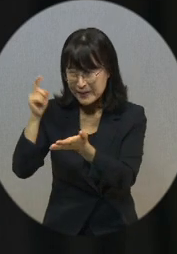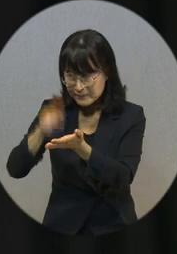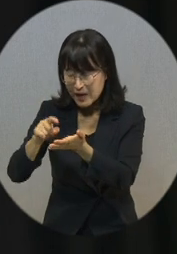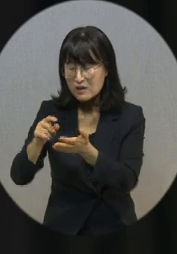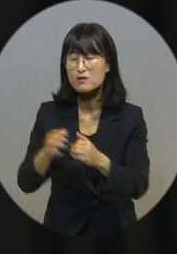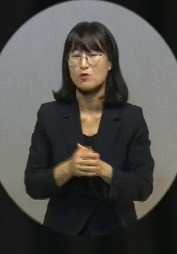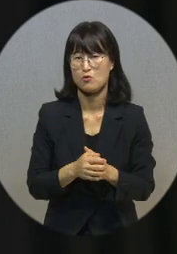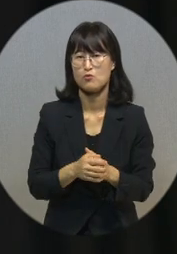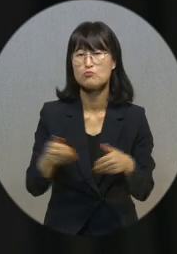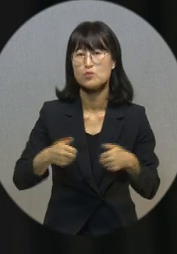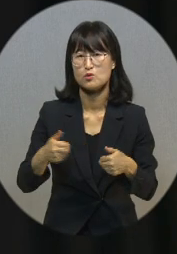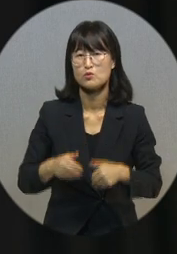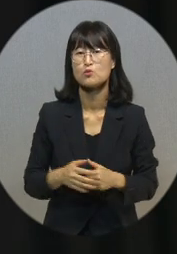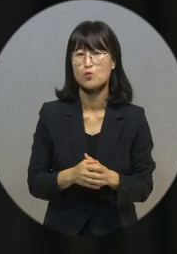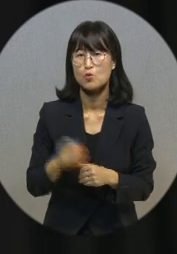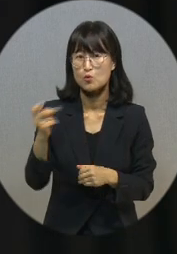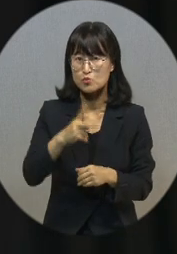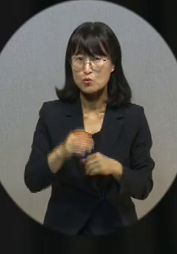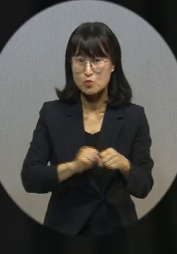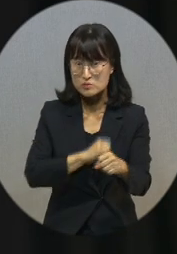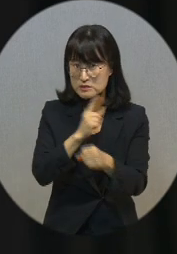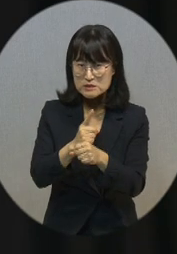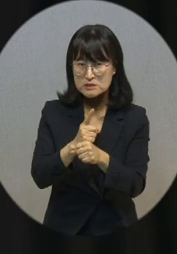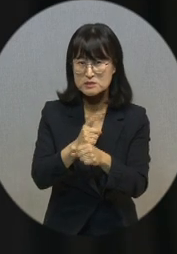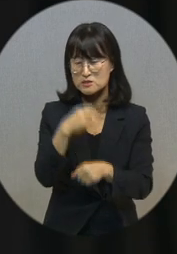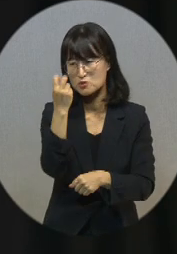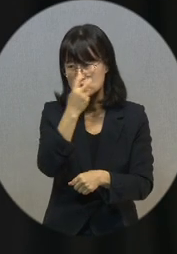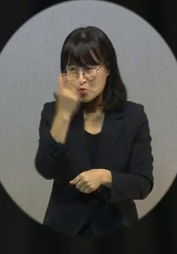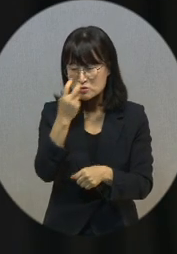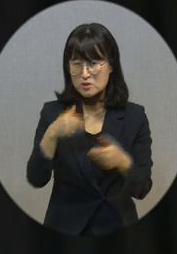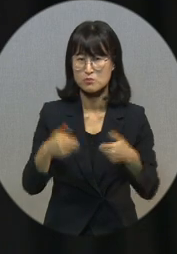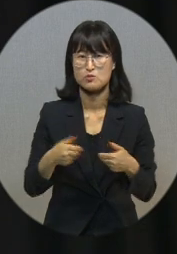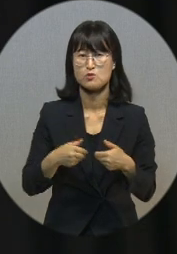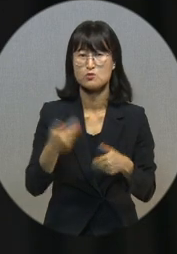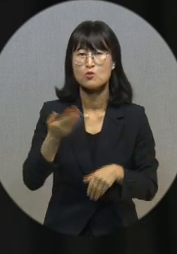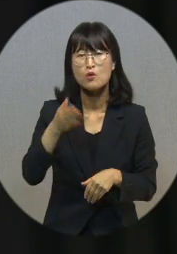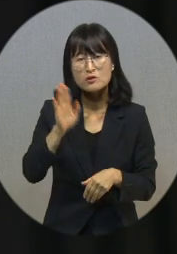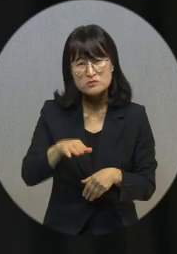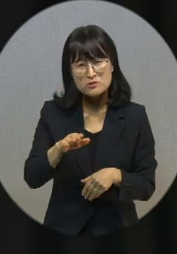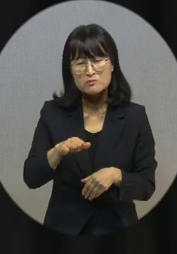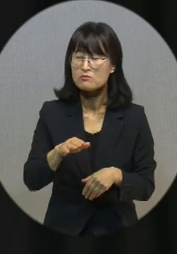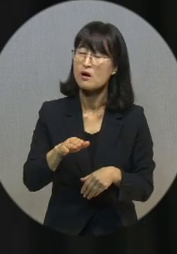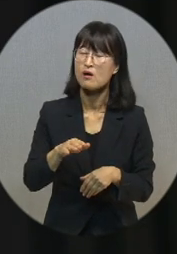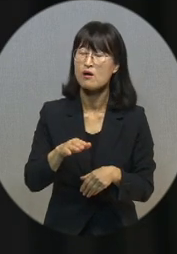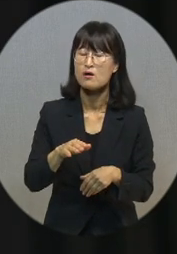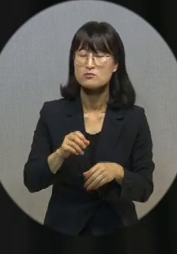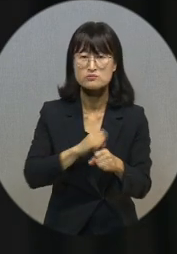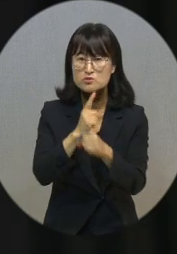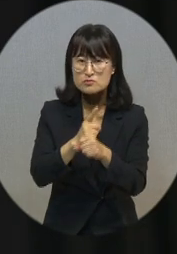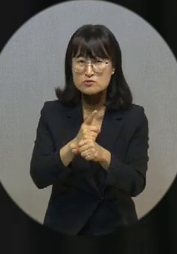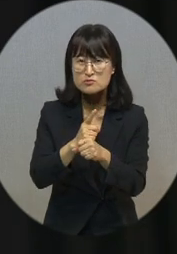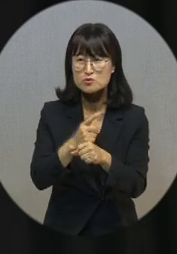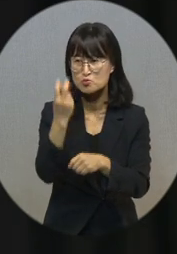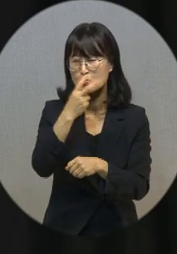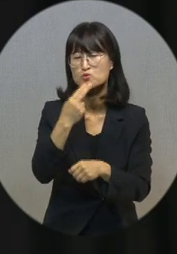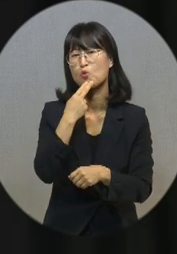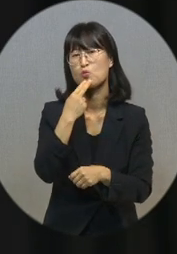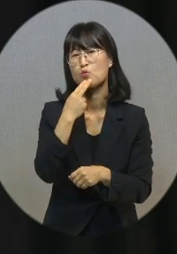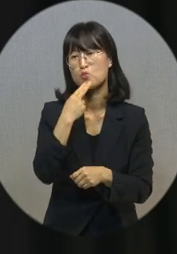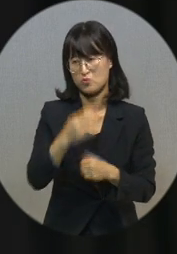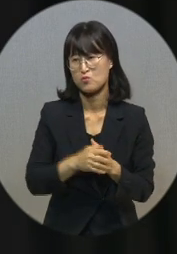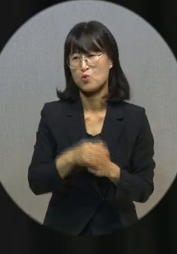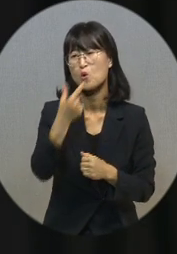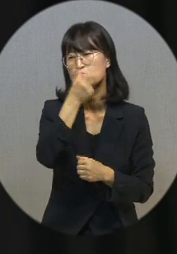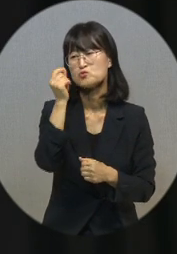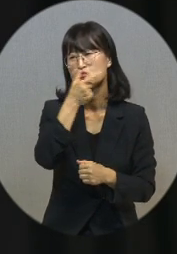어떻게 보면 바로 신속하게 조사가 이루어져야 되는데 네. 그런 부분들이 아직은 많이 미흡한 실정입니다.